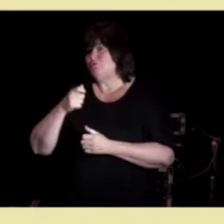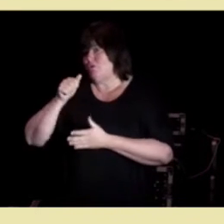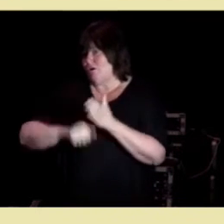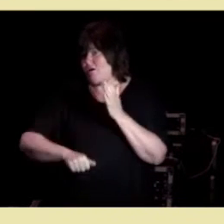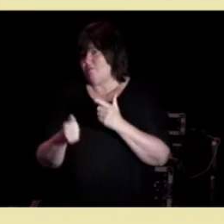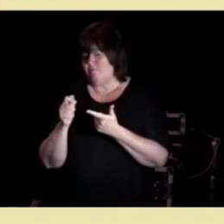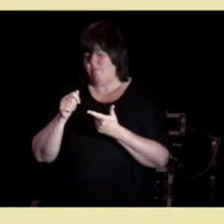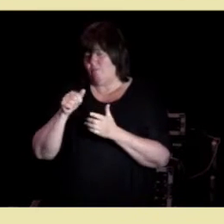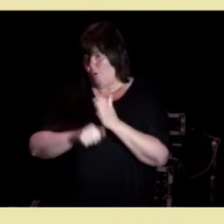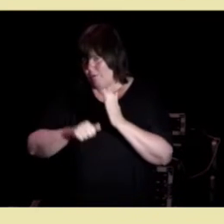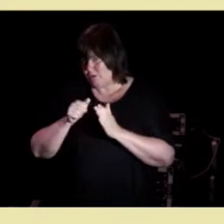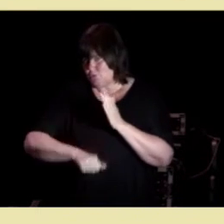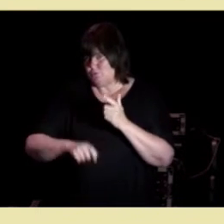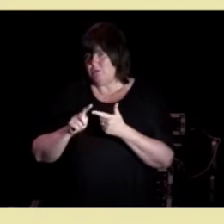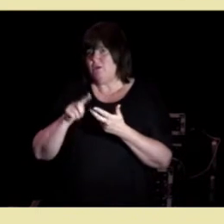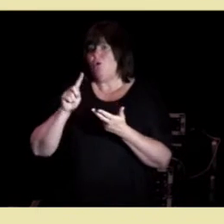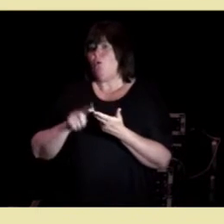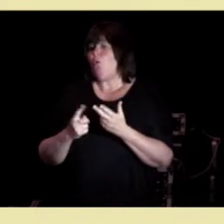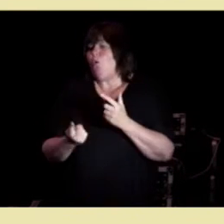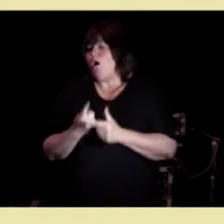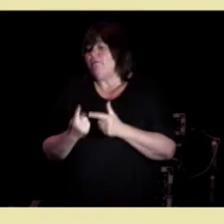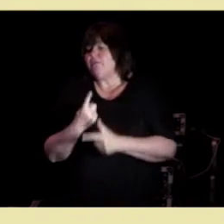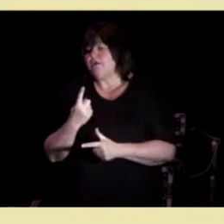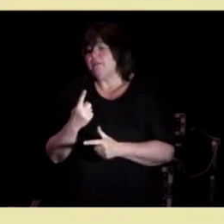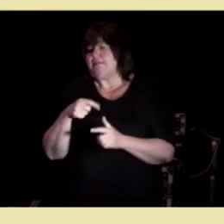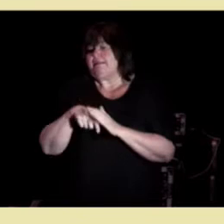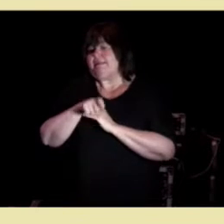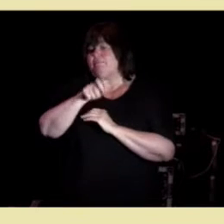antall innbyggere i området.